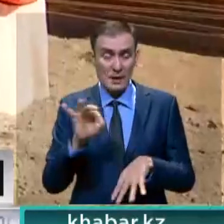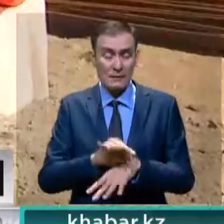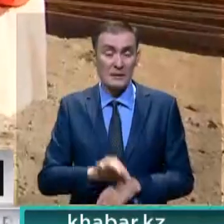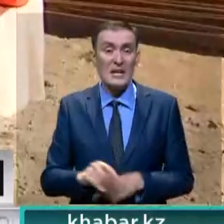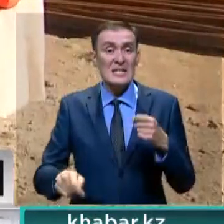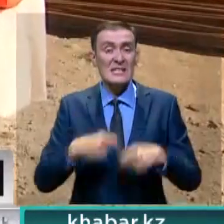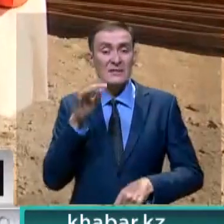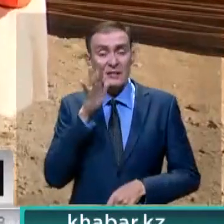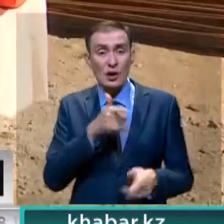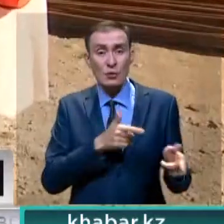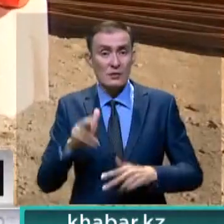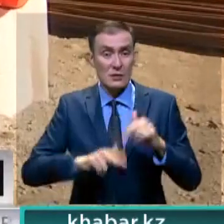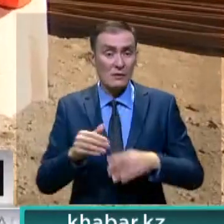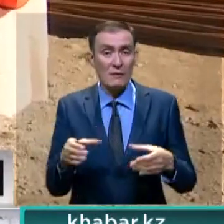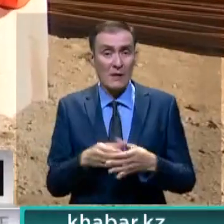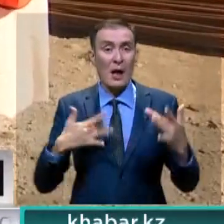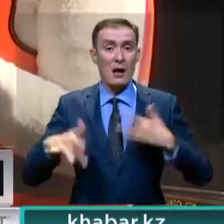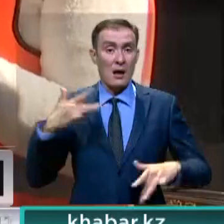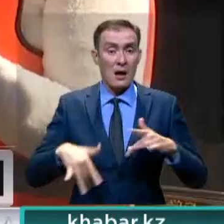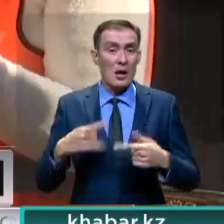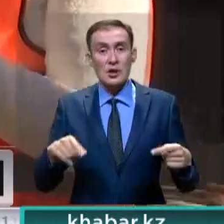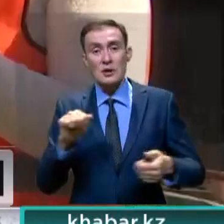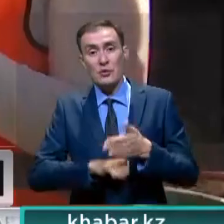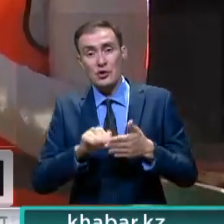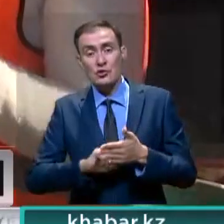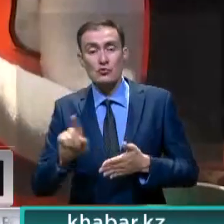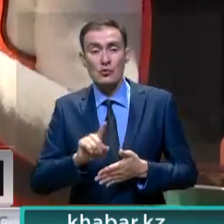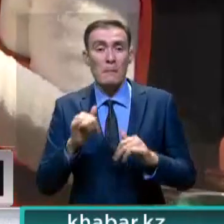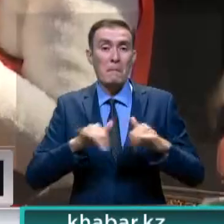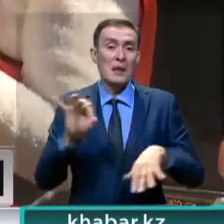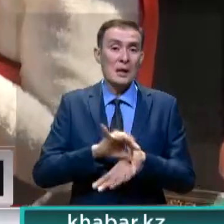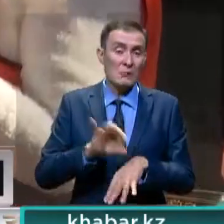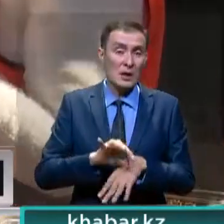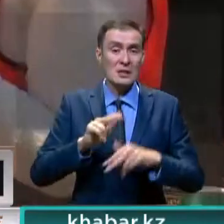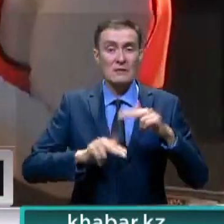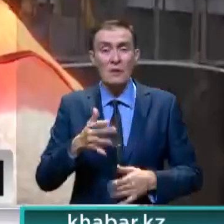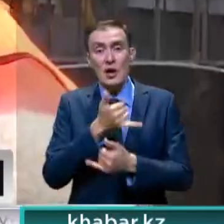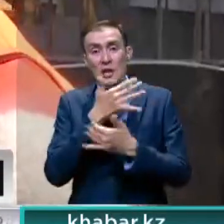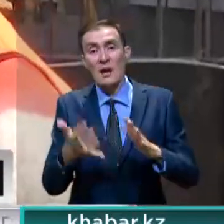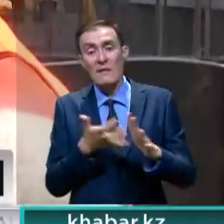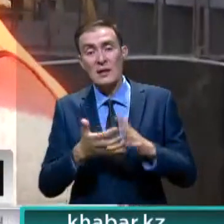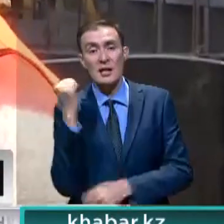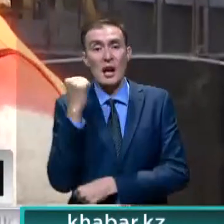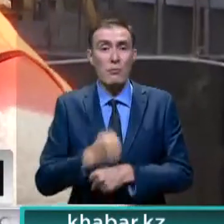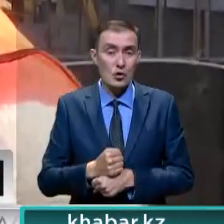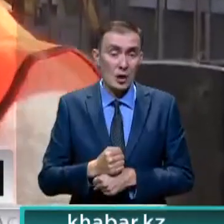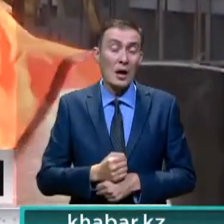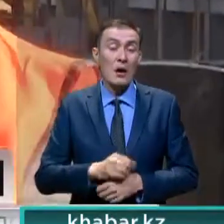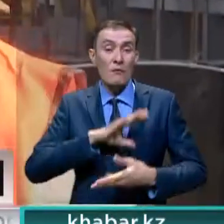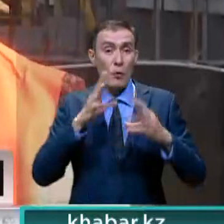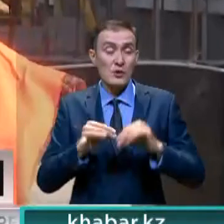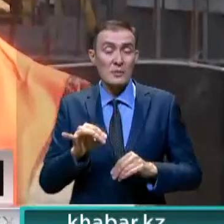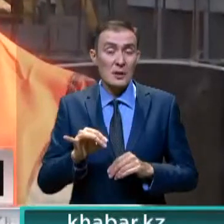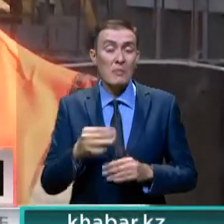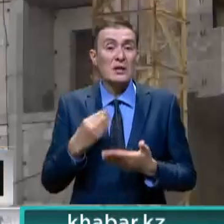Срыв сроков сдачи объектов застройщики оправдывают форс-мажором. Уверяют, что из-за пандемии на стройплощадках просто не хватает рабочих рук. Сказывается